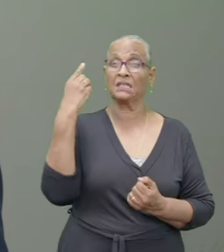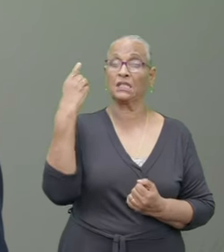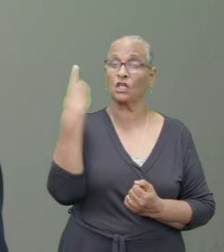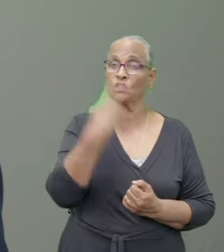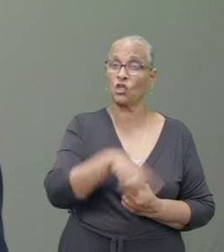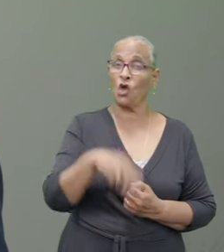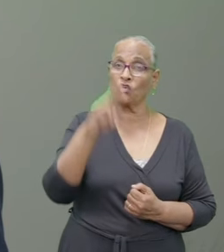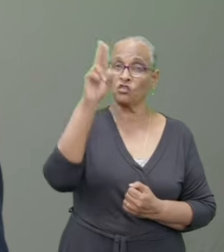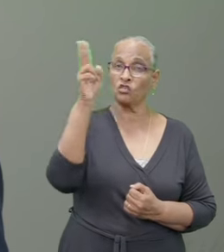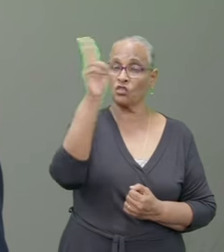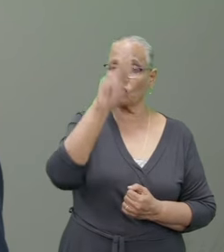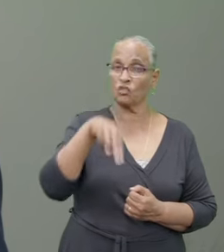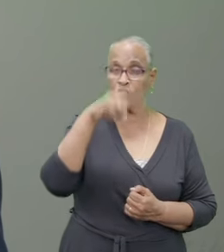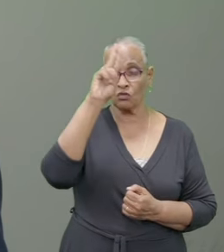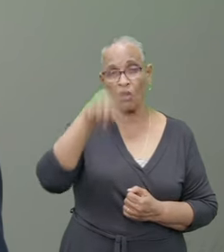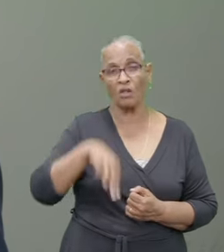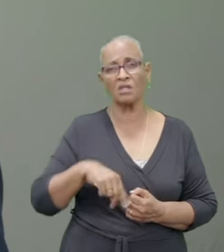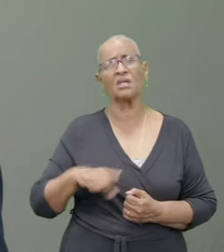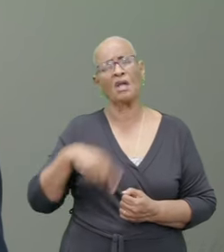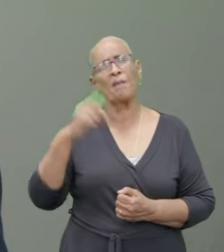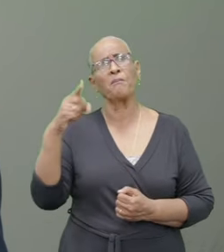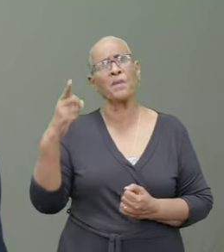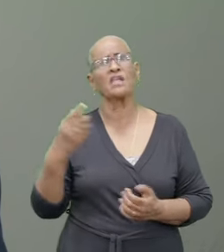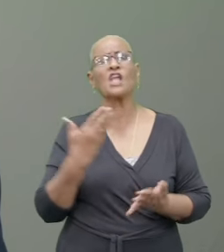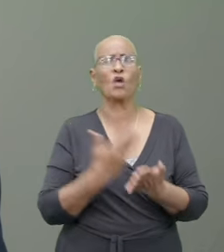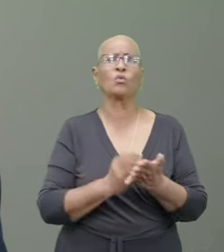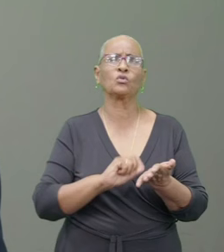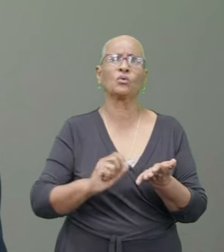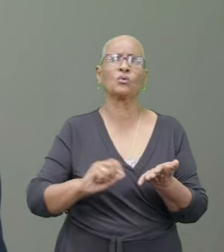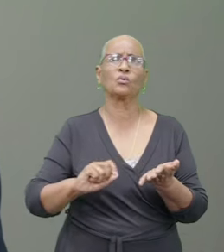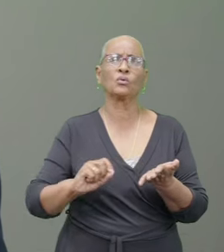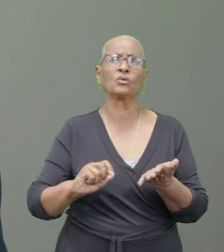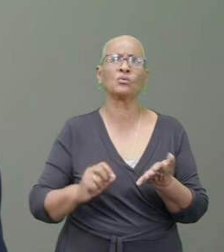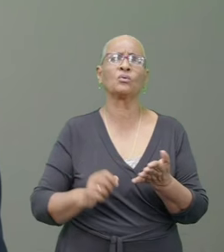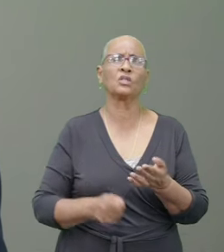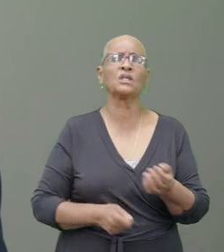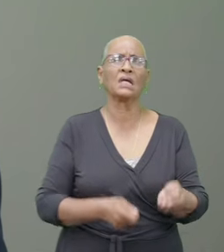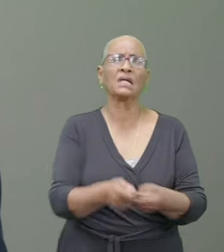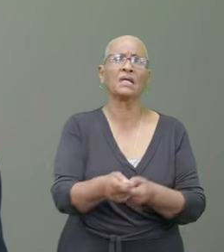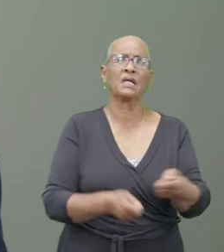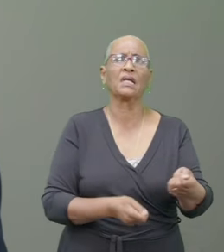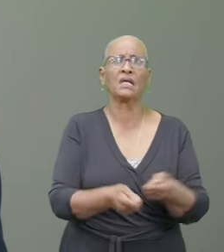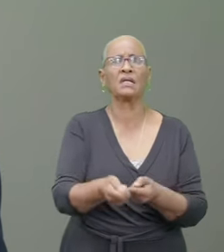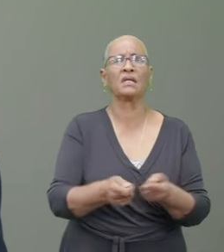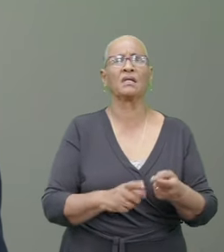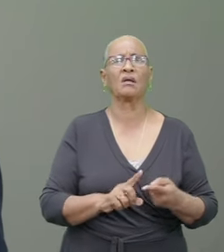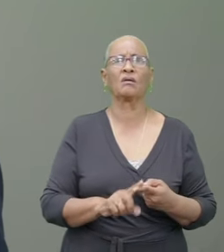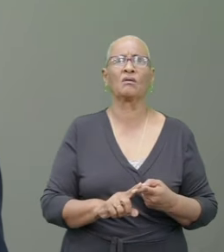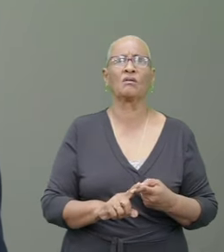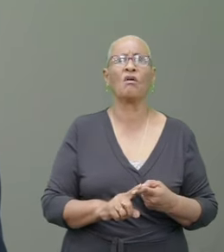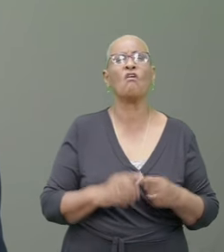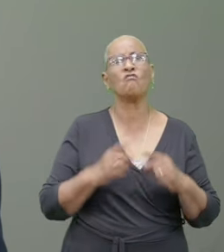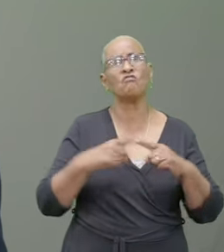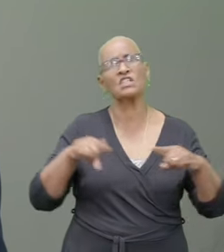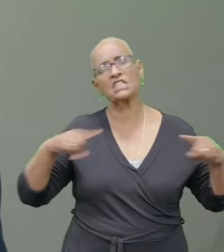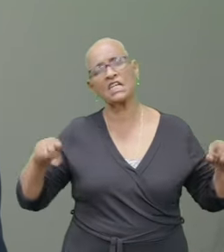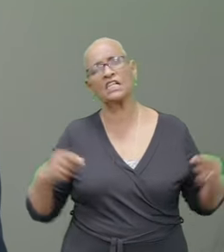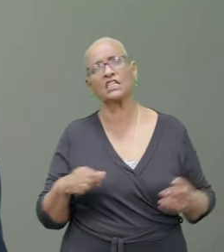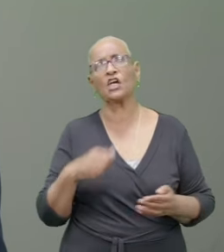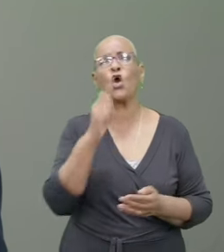van de zaken. Er zijn meerdere zaken die goedgekeurd zijn door de regering om in te komen voor wat betreft diverse